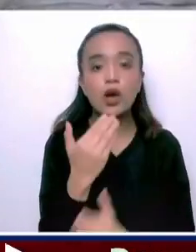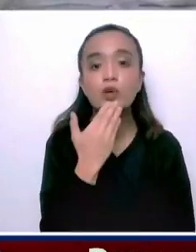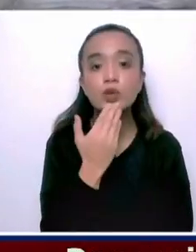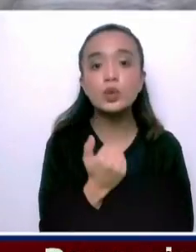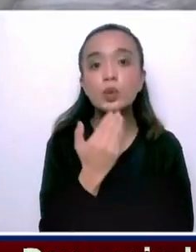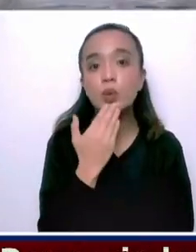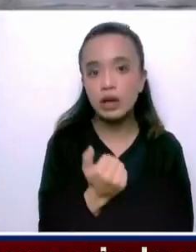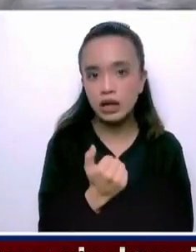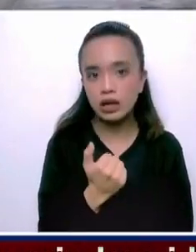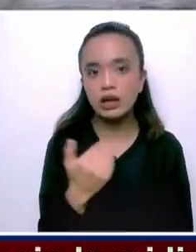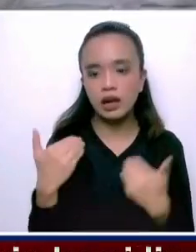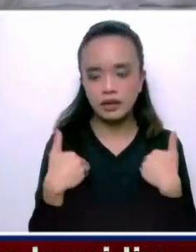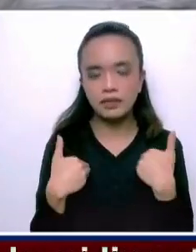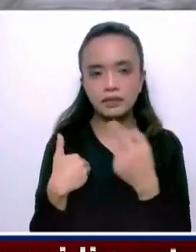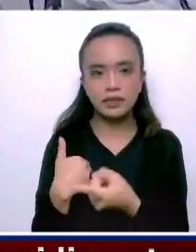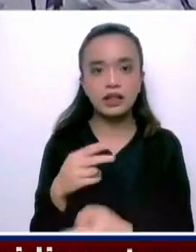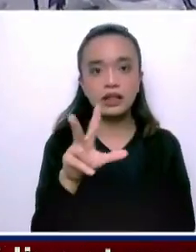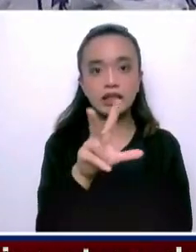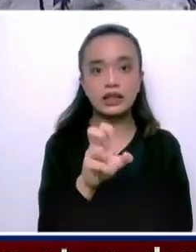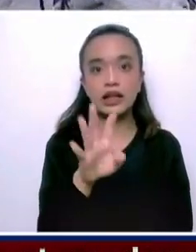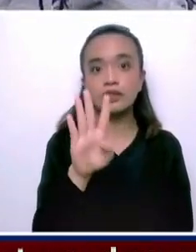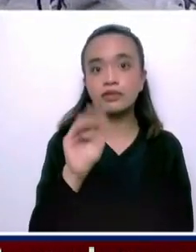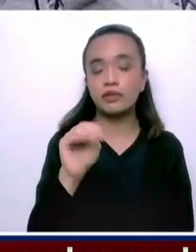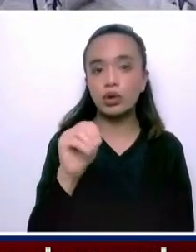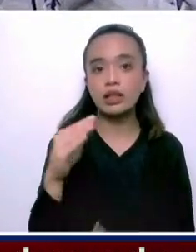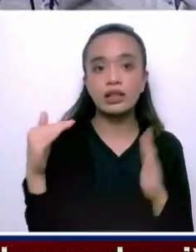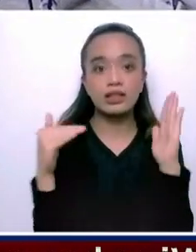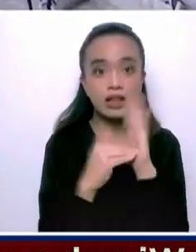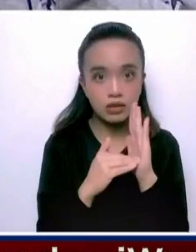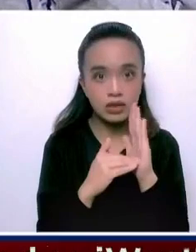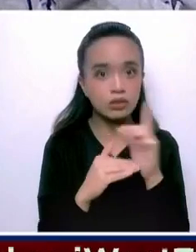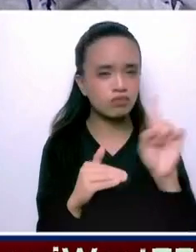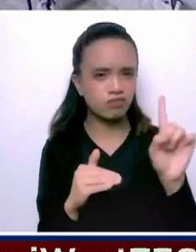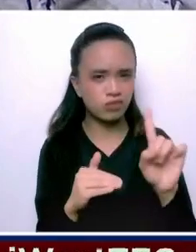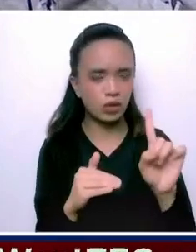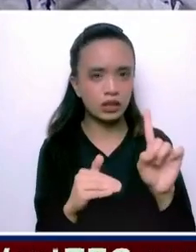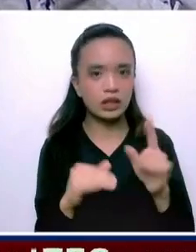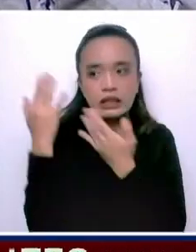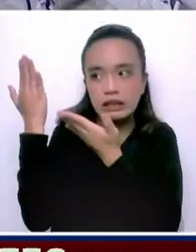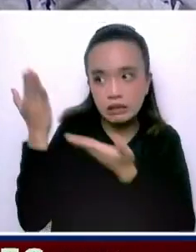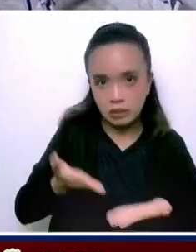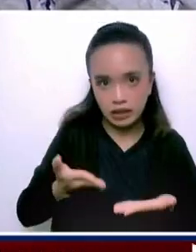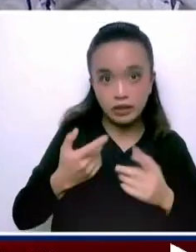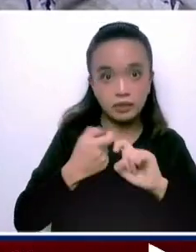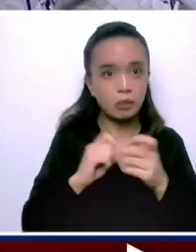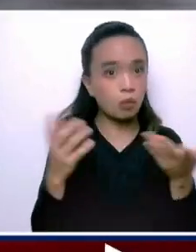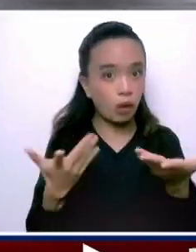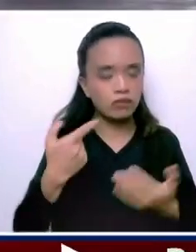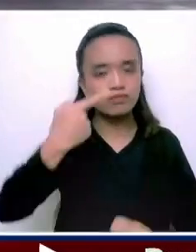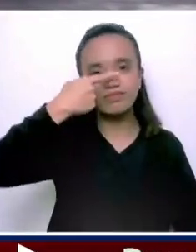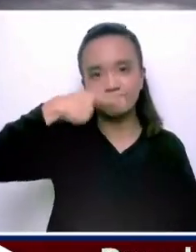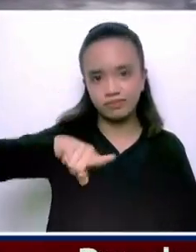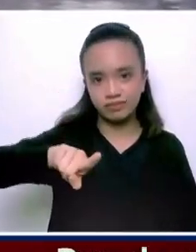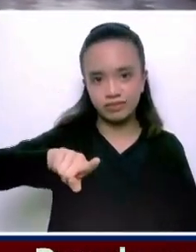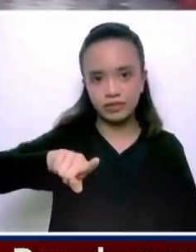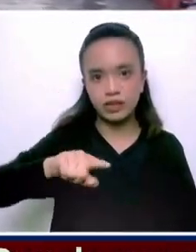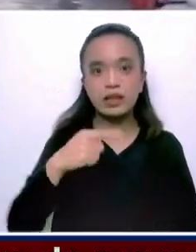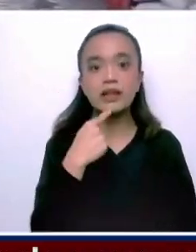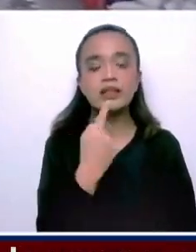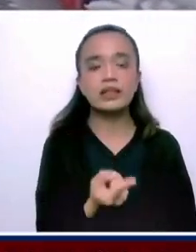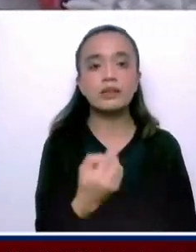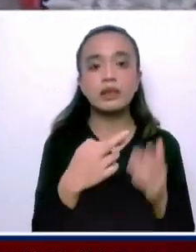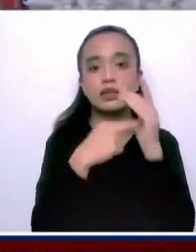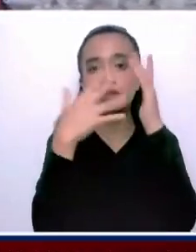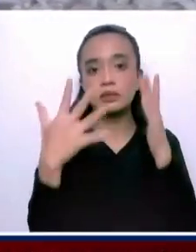tatlong bodega. 314,000 bags dito ay imported mula Thailand. Ayon sa representative ng mga bodega